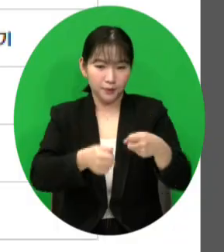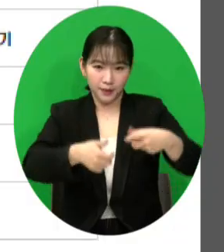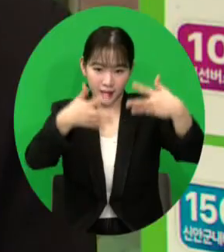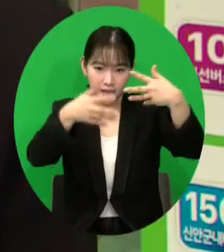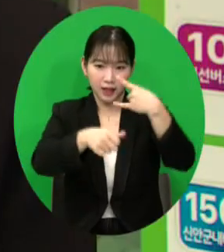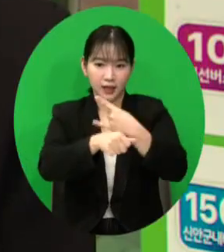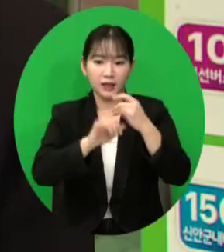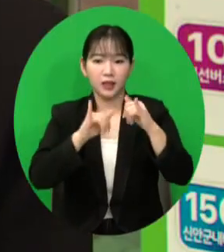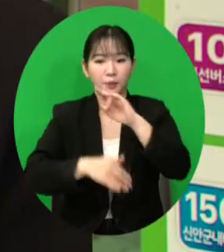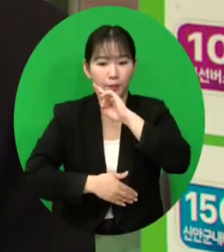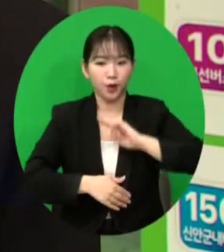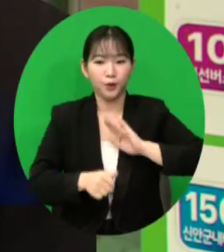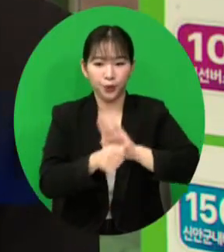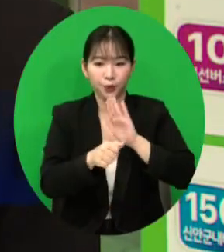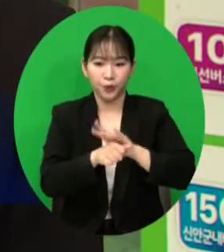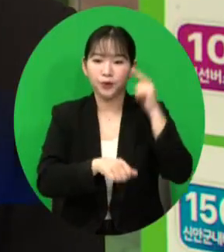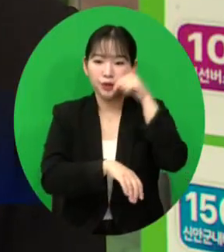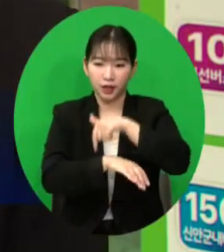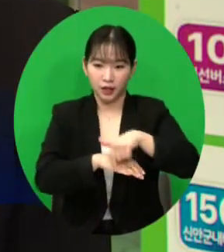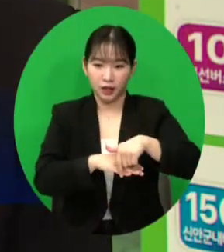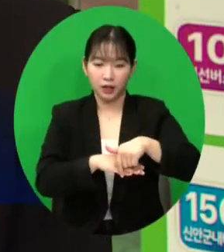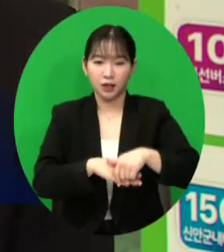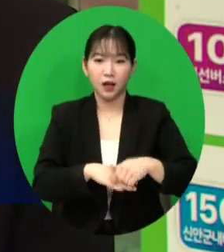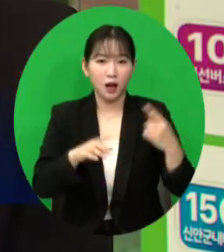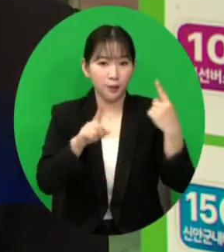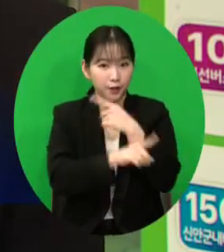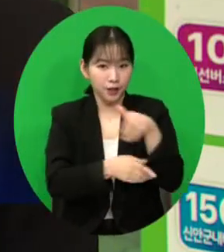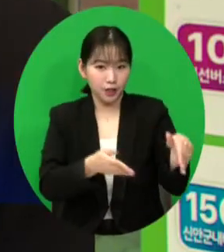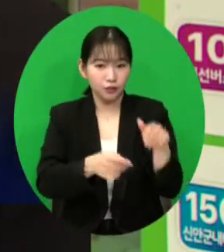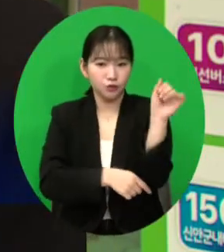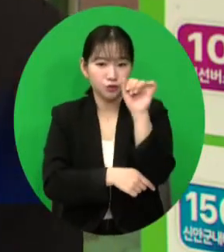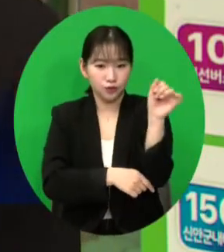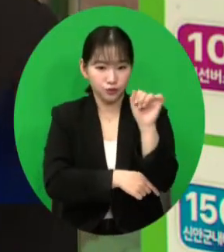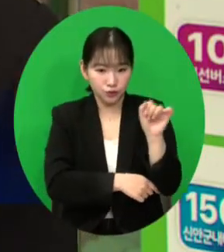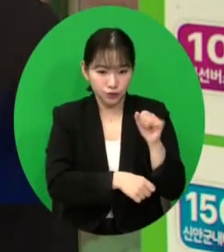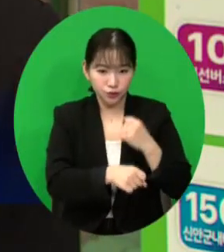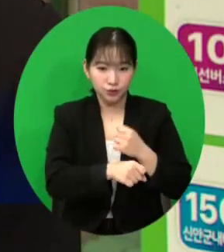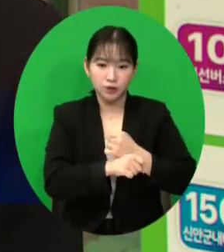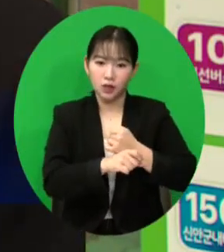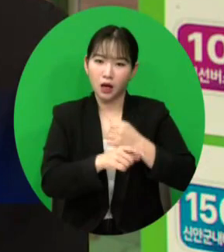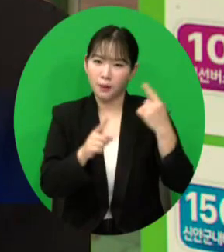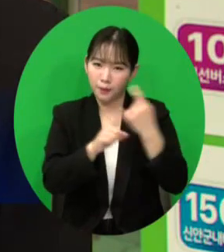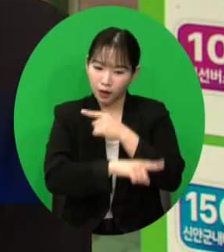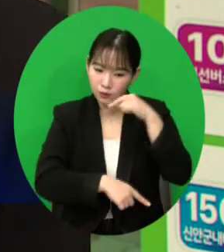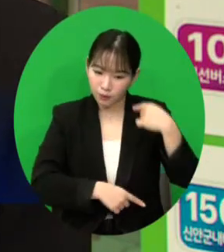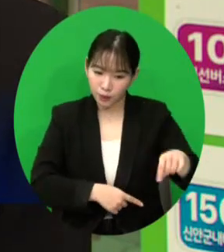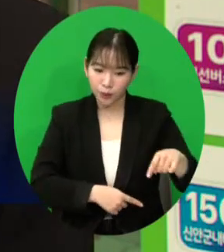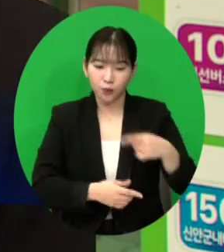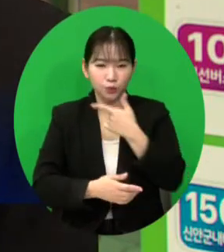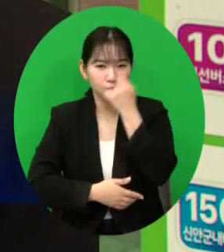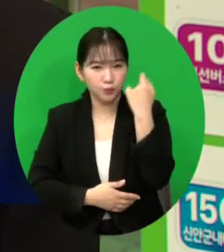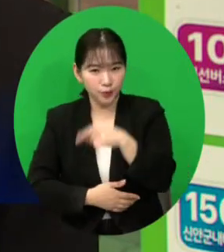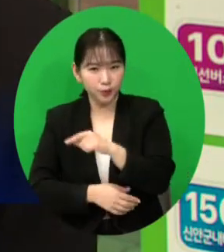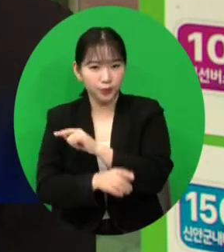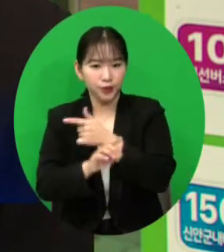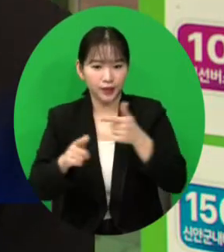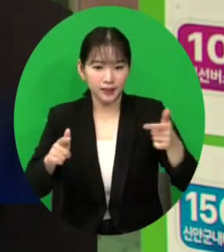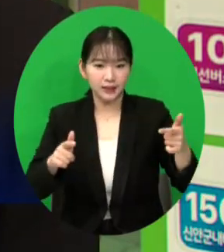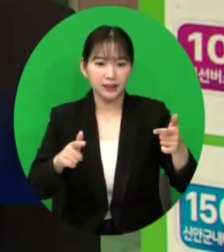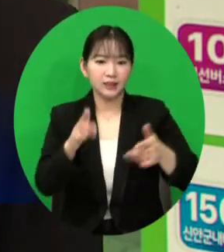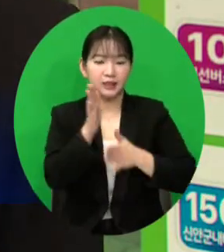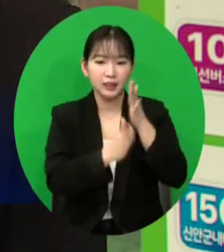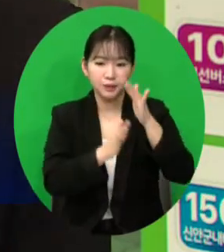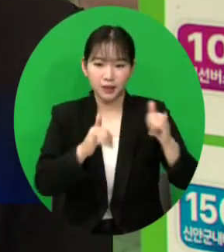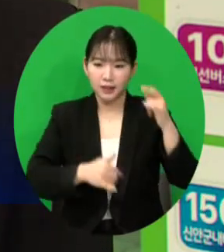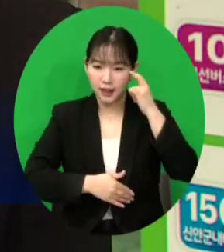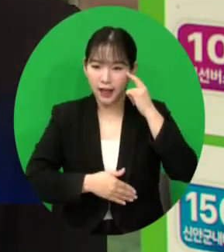했습니다. 이 개편된 노선으로 운행을 해가면서 보완점이라든가 미비점이라든가 그런 부분들은